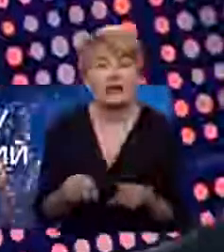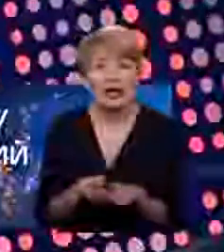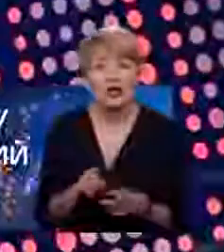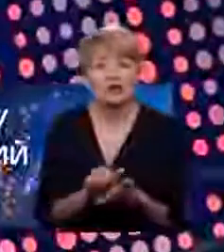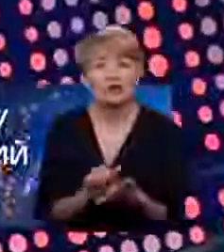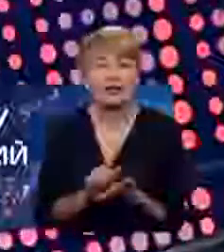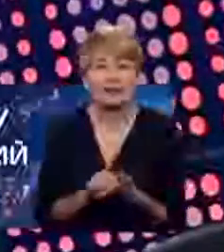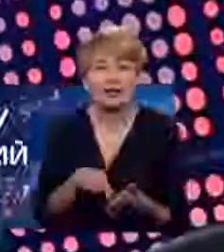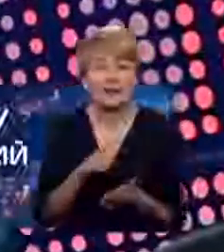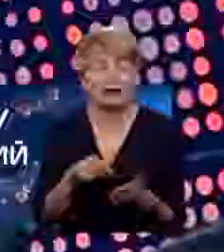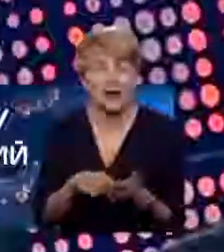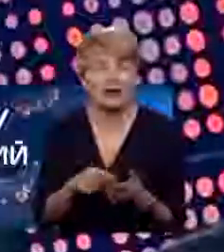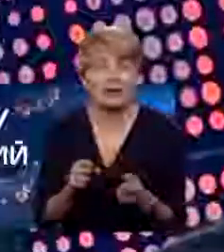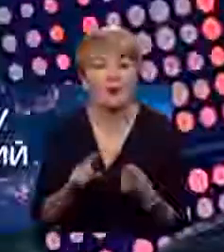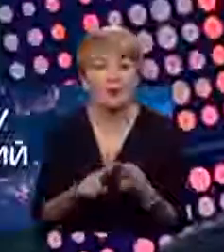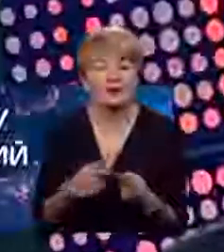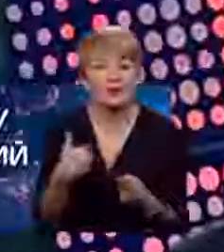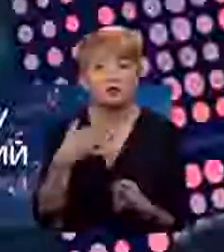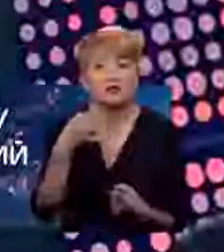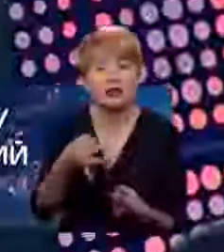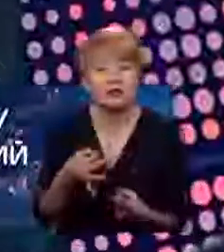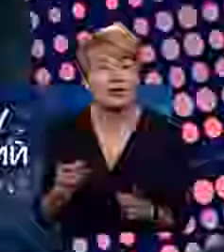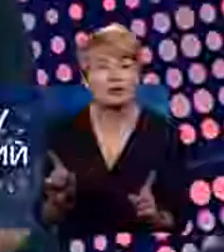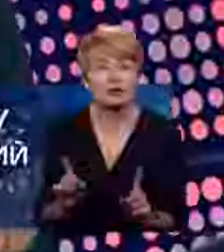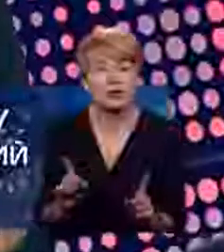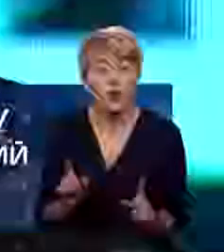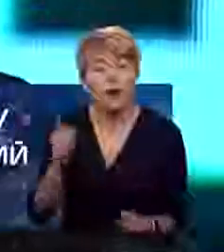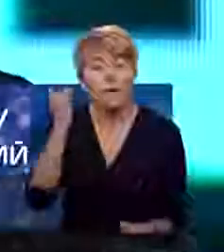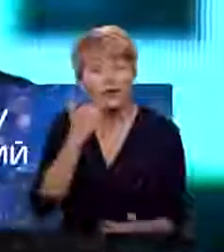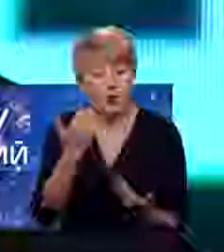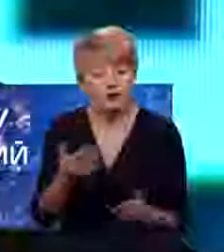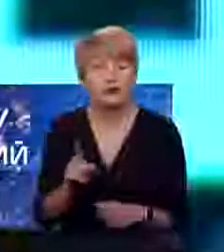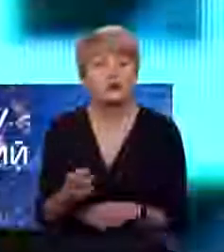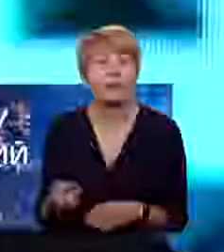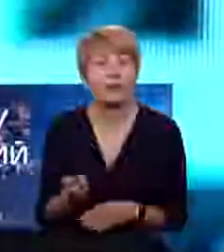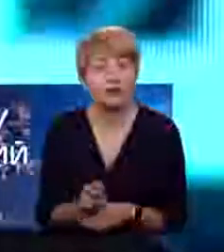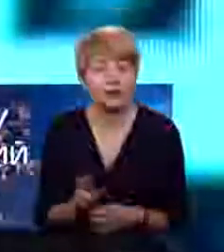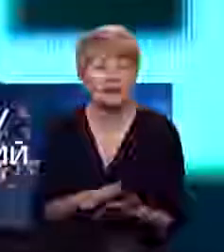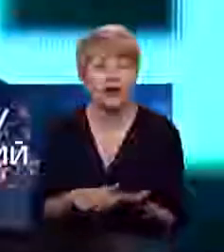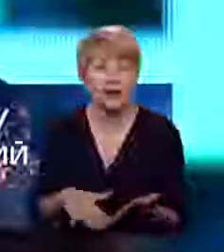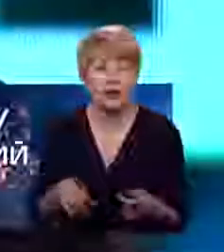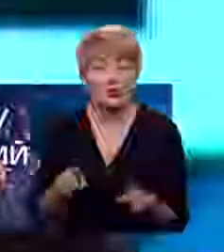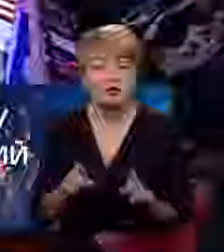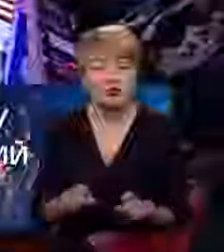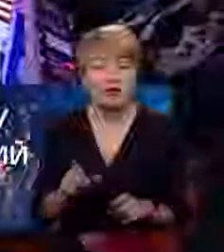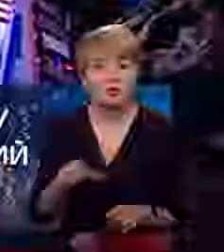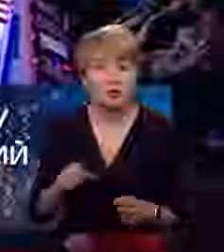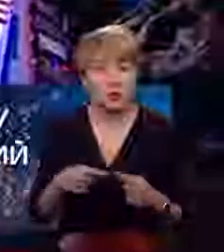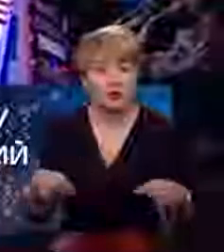журналістське питання. По-перше, хочу сказати, що, ну, подякувати вам, що ви прийшли. Далі, тут сидять люди,